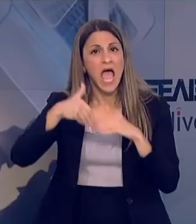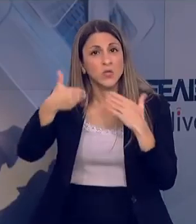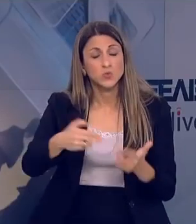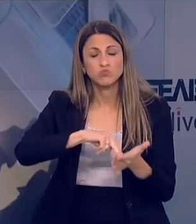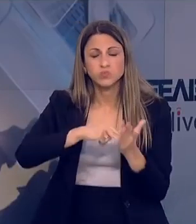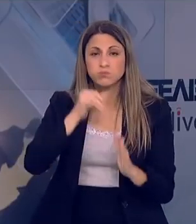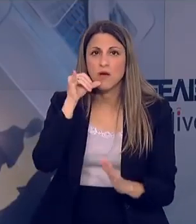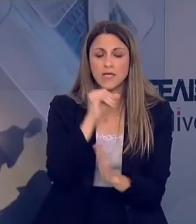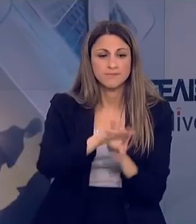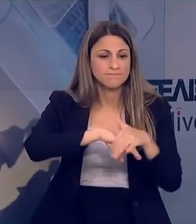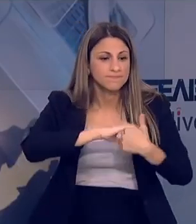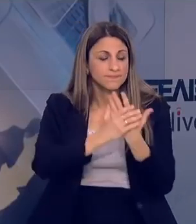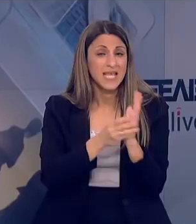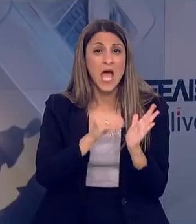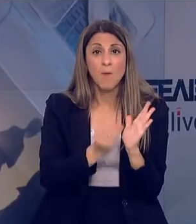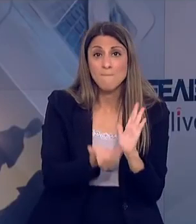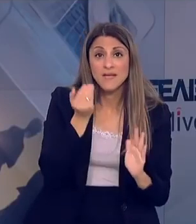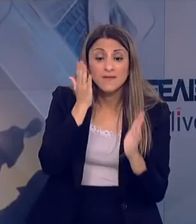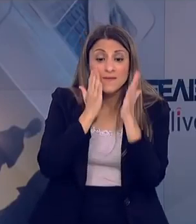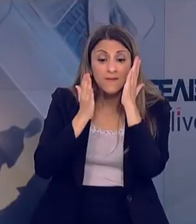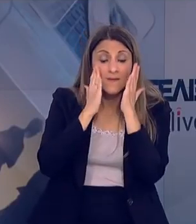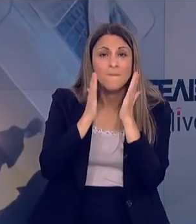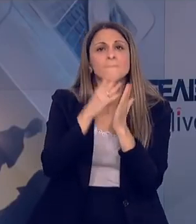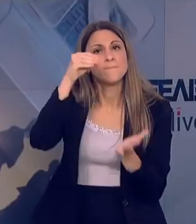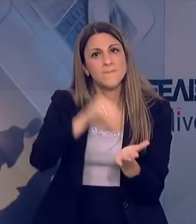πριν αγγίξουμε τις περιοχές του προσώπου μας.